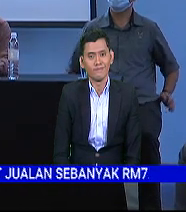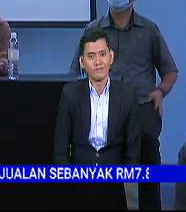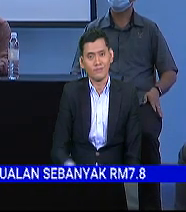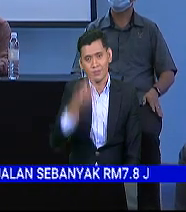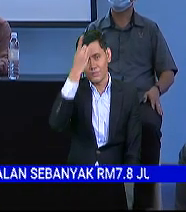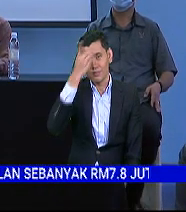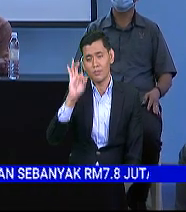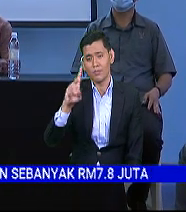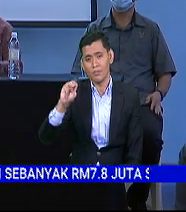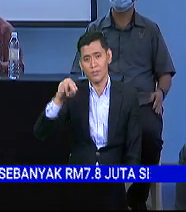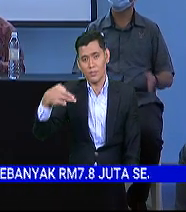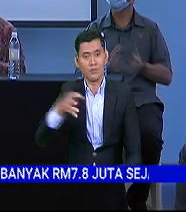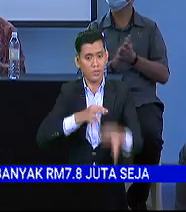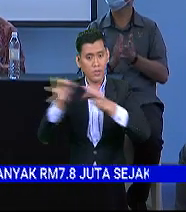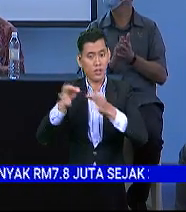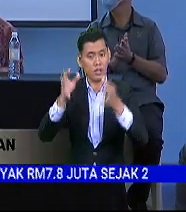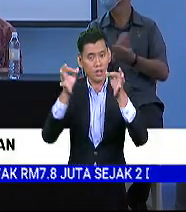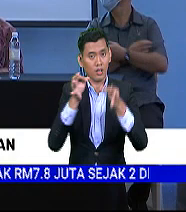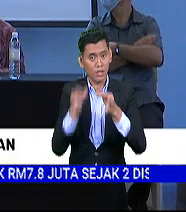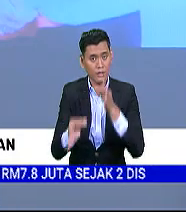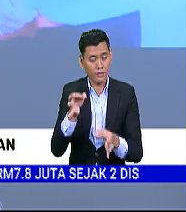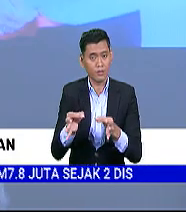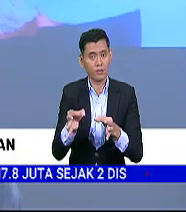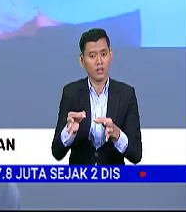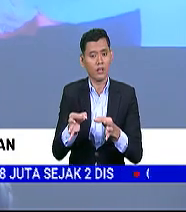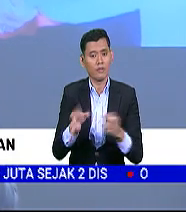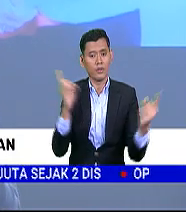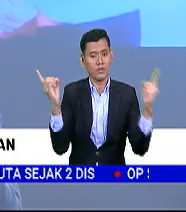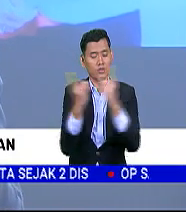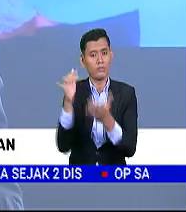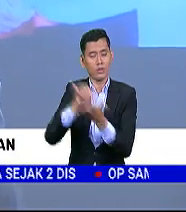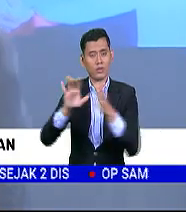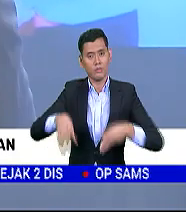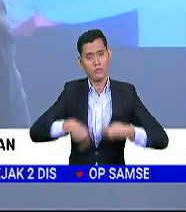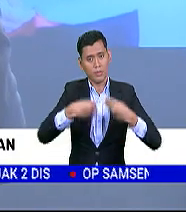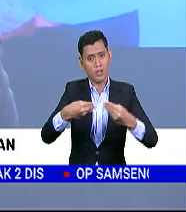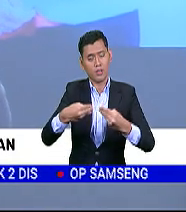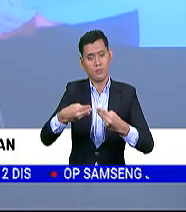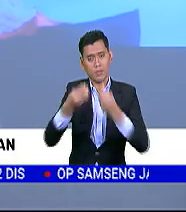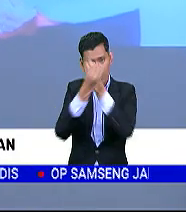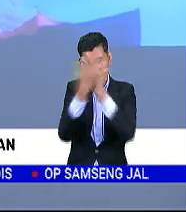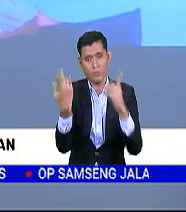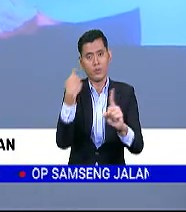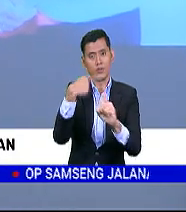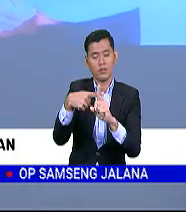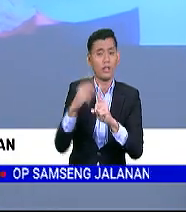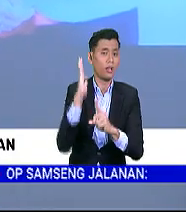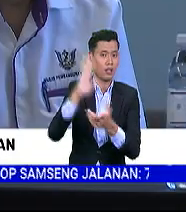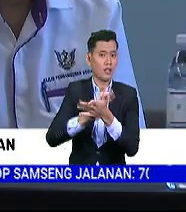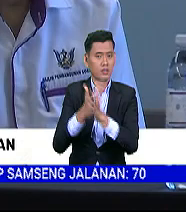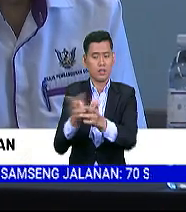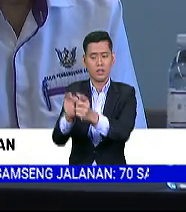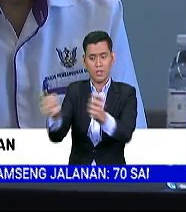Datuk Seri Fatimah menjelaskan sekiranya perjumpaan itu membuahkan hasil positif, maka ia akan menjadi tempat